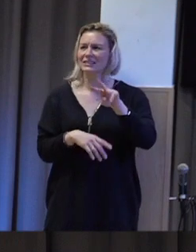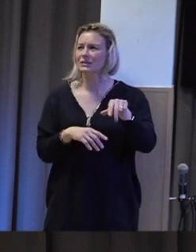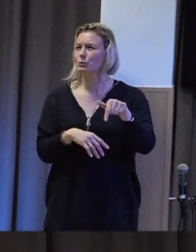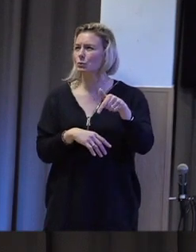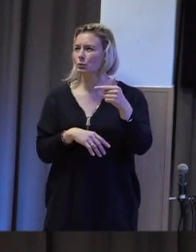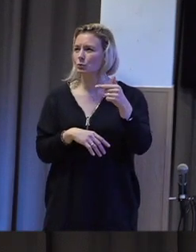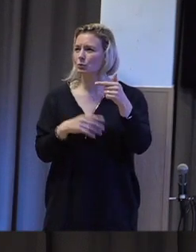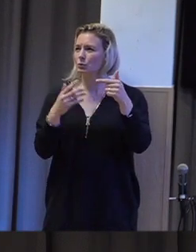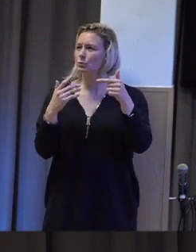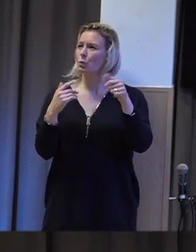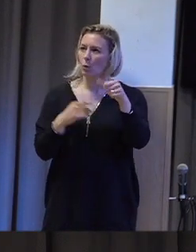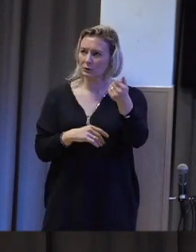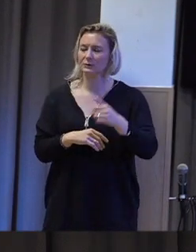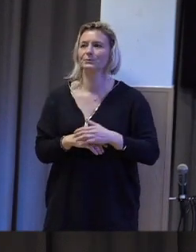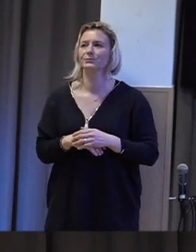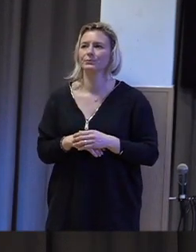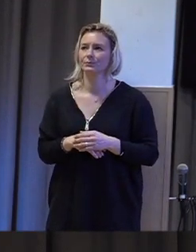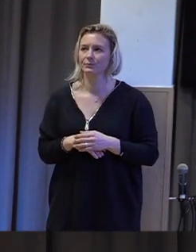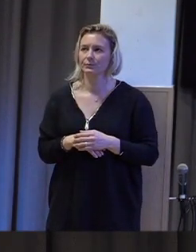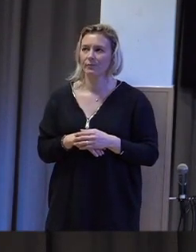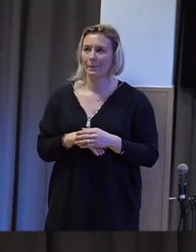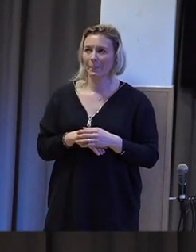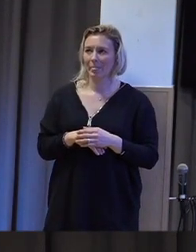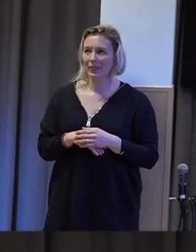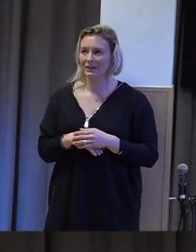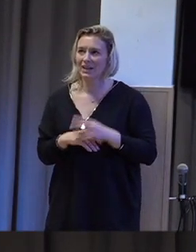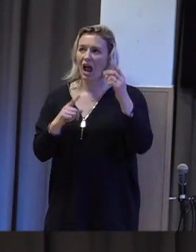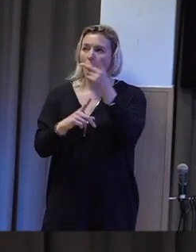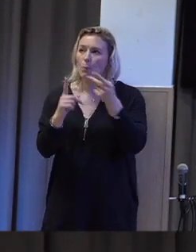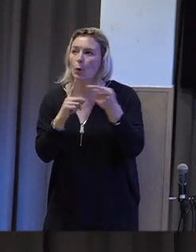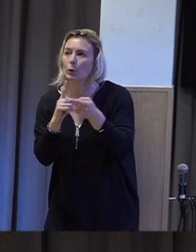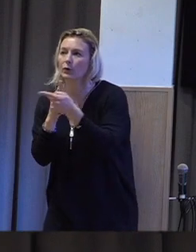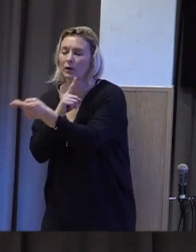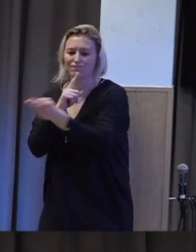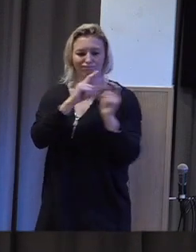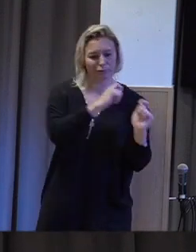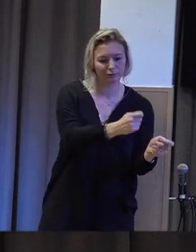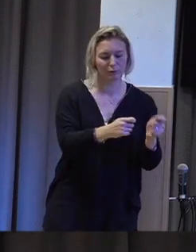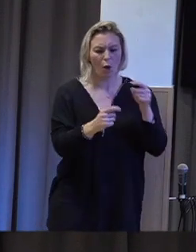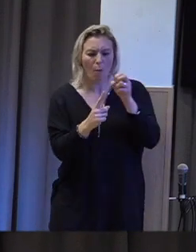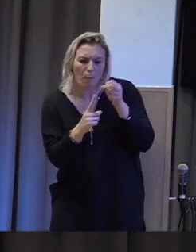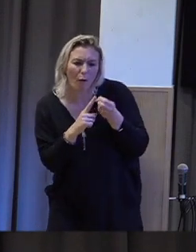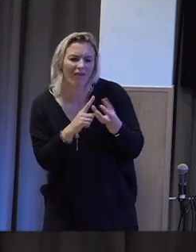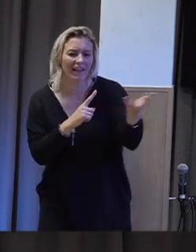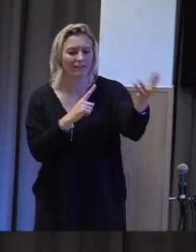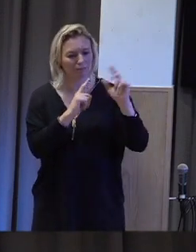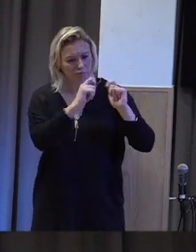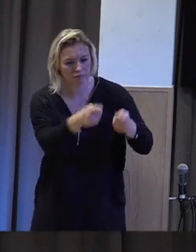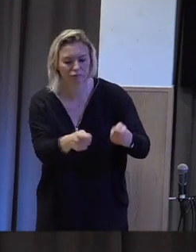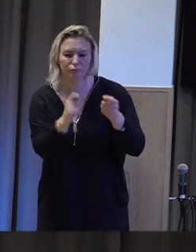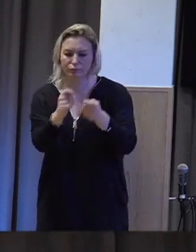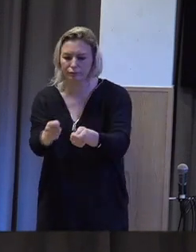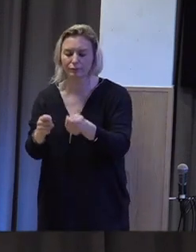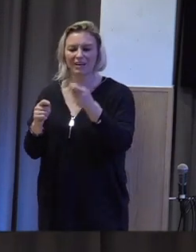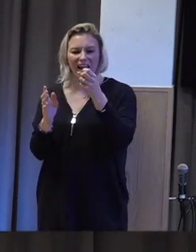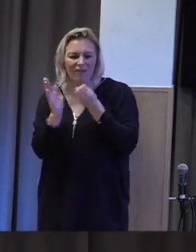Il a donné les uns comme apôtres, les autres comme prophètes, les autres comme évangélistes,